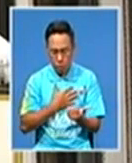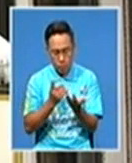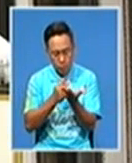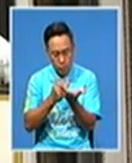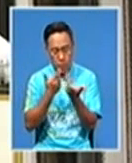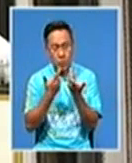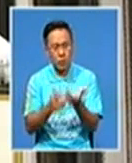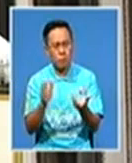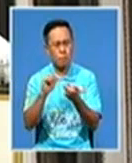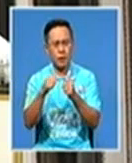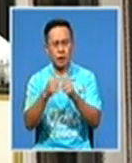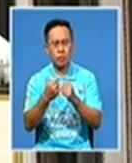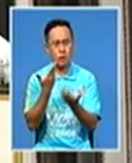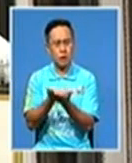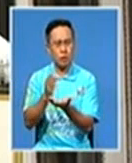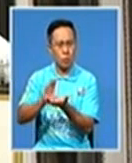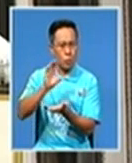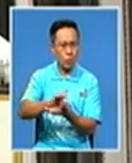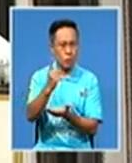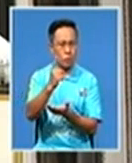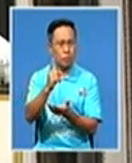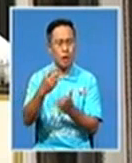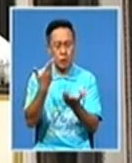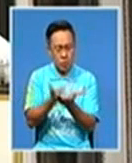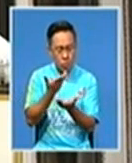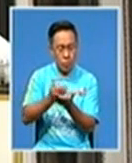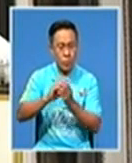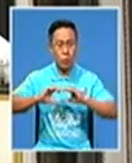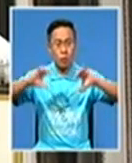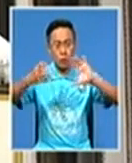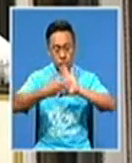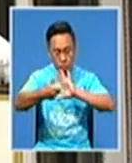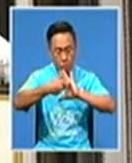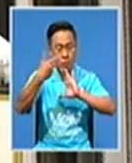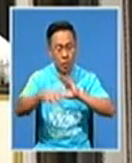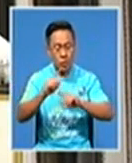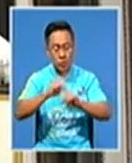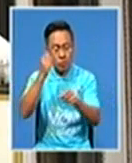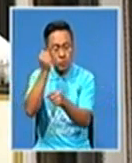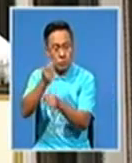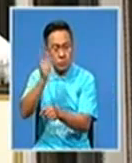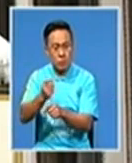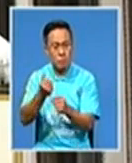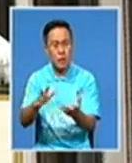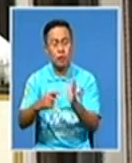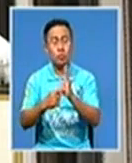แล้วมันปัญหามันไม่ได้อยู่ที่งบประมาณอย่างเดียวงบประมาณจัดไปแล้วไปแต่มันทำไม่ได้ไงการทำประชาพิจารณ์ก็ไม่ผ่าน